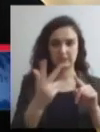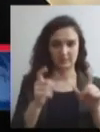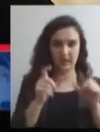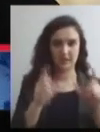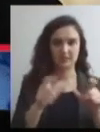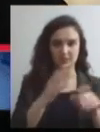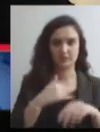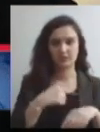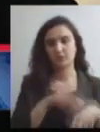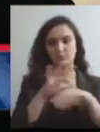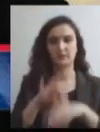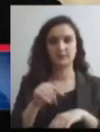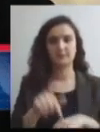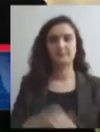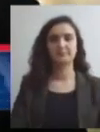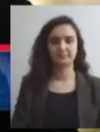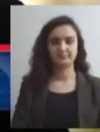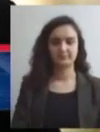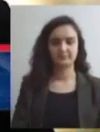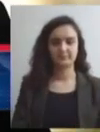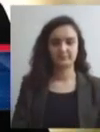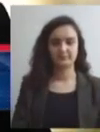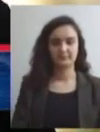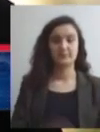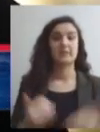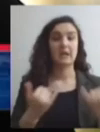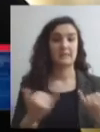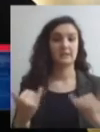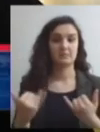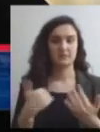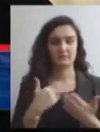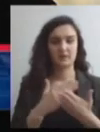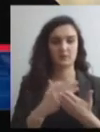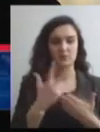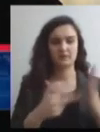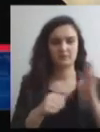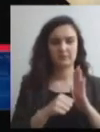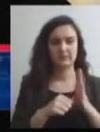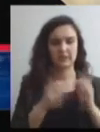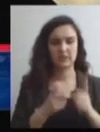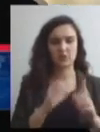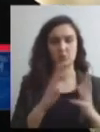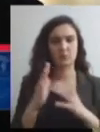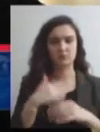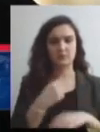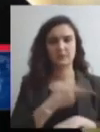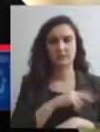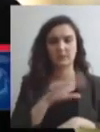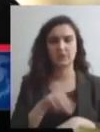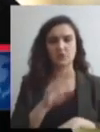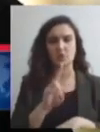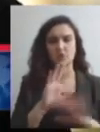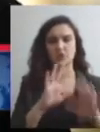ჩვენთან გადმოყვანილი. ამ ეტაპზე ახლა გვყავს 36 დადასტურებული ჩვენს კლინიკაში. ორი